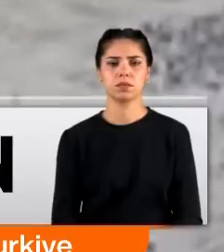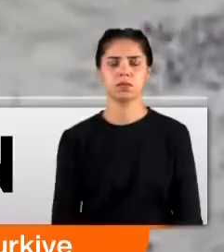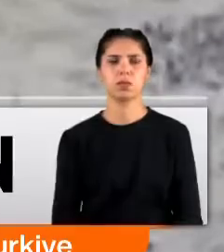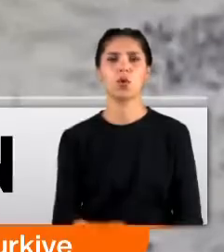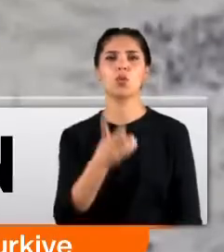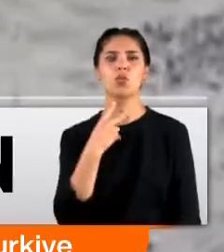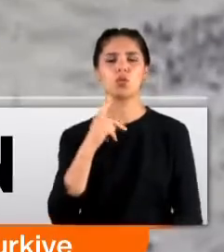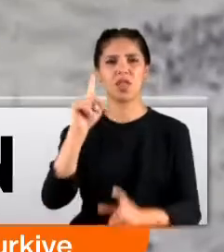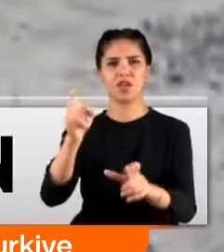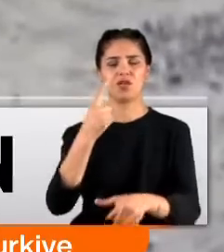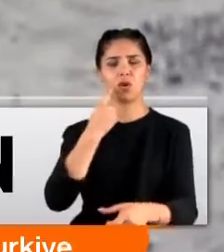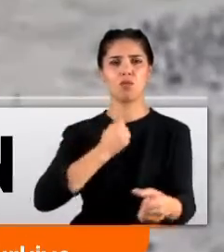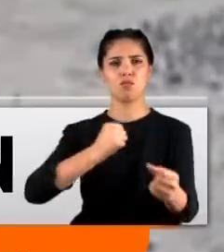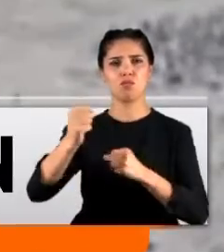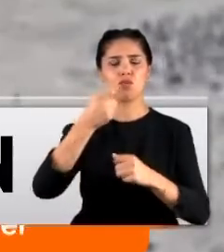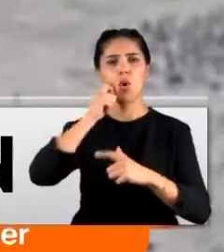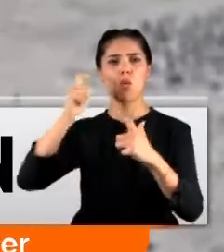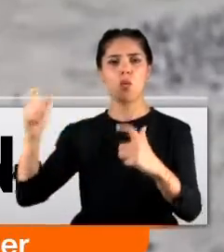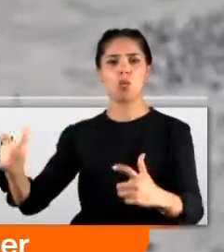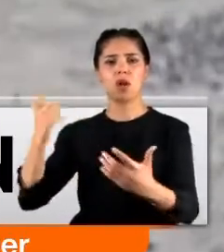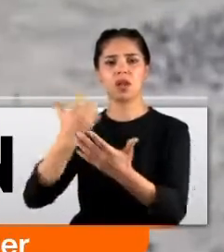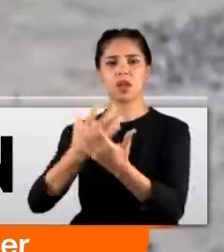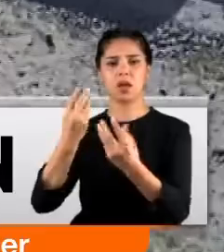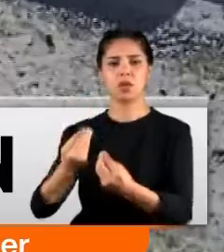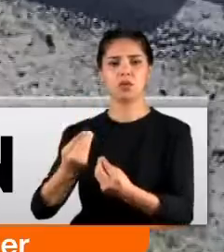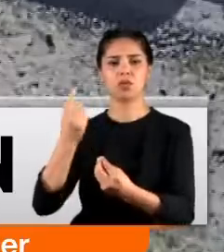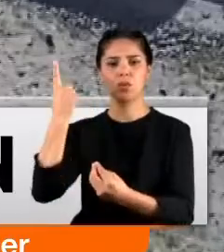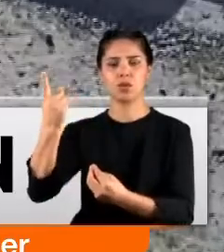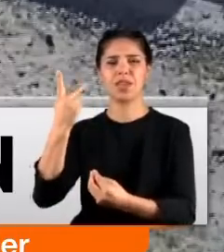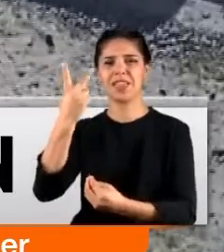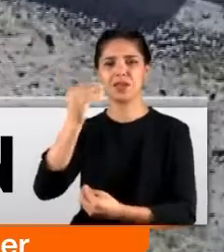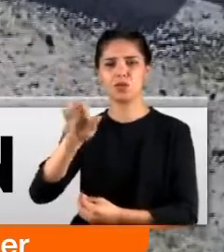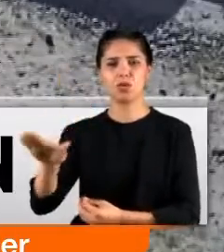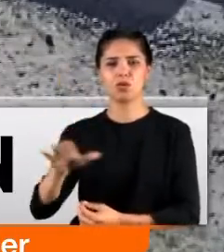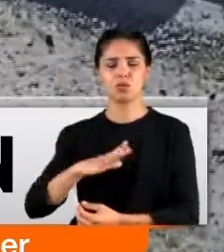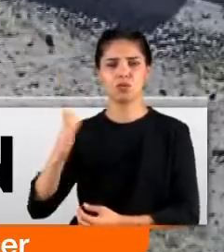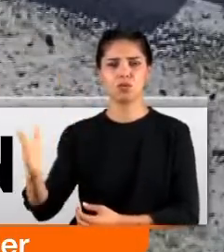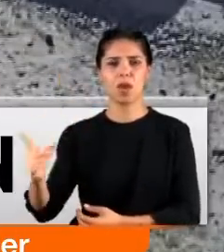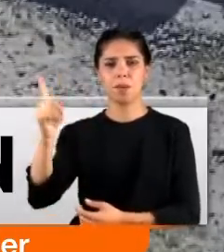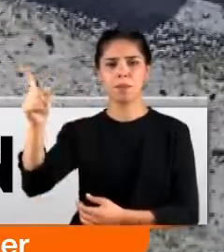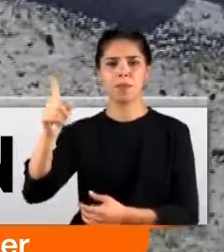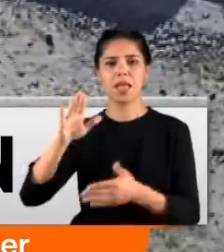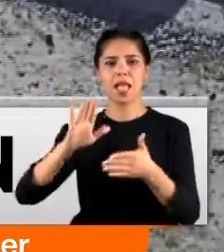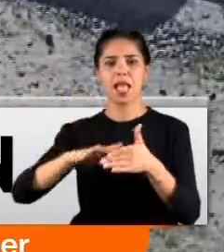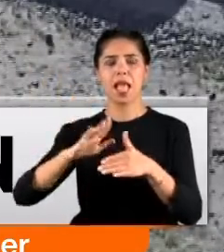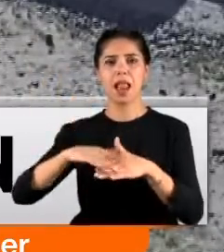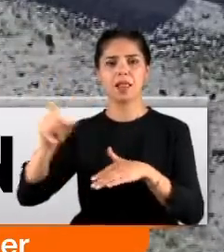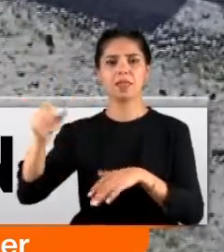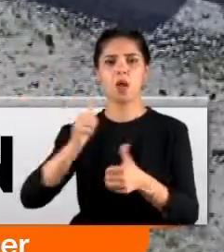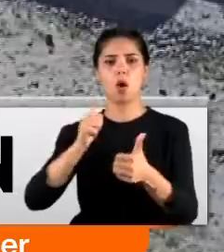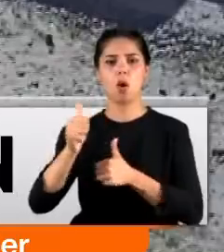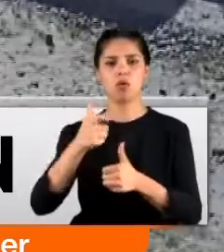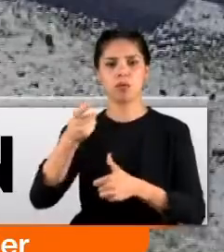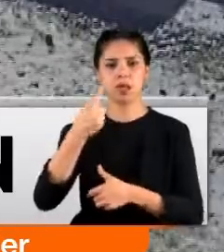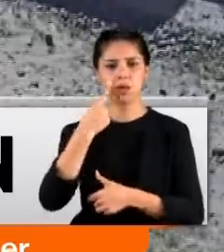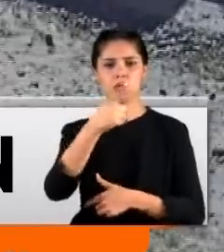Rusya işgaline direnen Ukrayna'da kayda geçti bu görüntü. Kadraja iki çocuk girdi önce. Birinin elinde otomatik tüfek, diğerinde